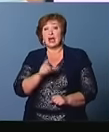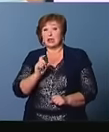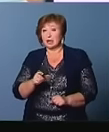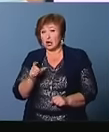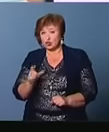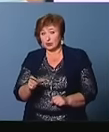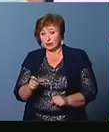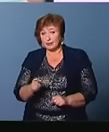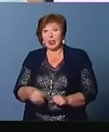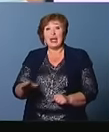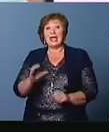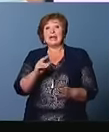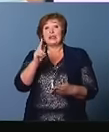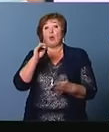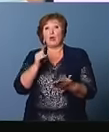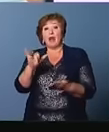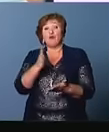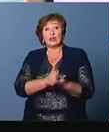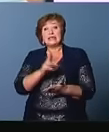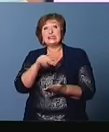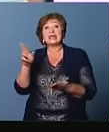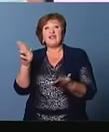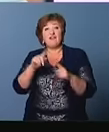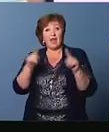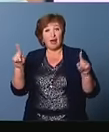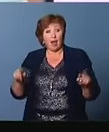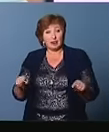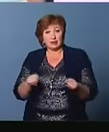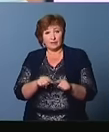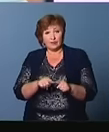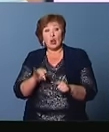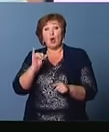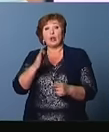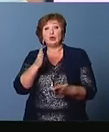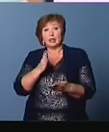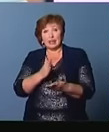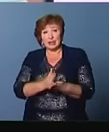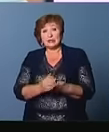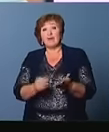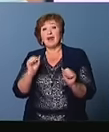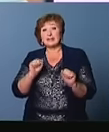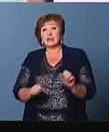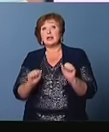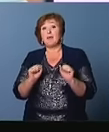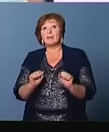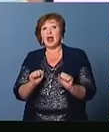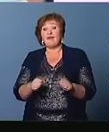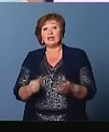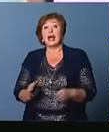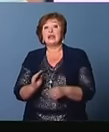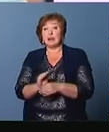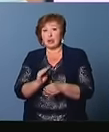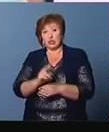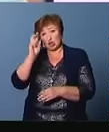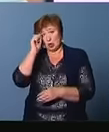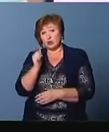имеется сумма на материнском капитале и у которых возникло право на дополнительные меры господдержки